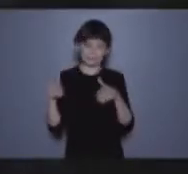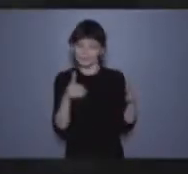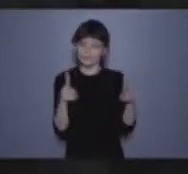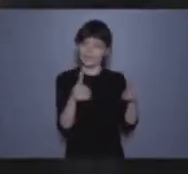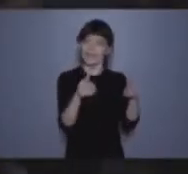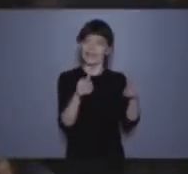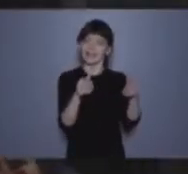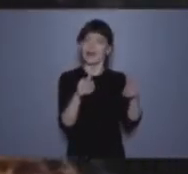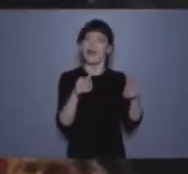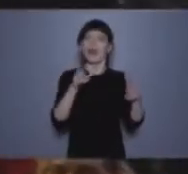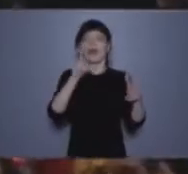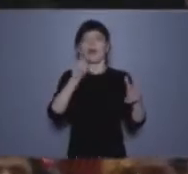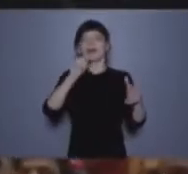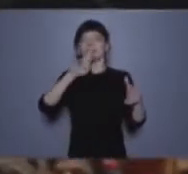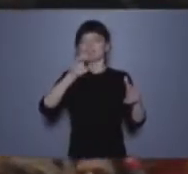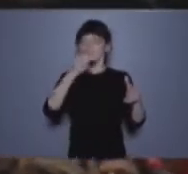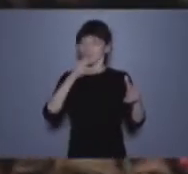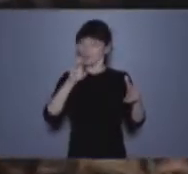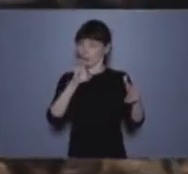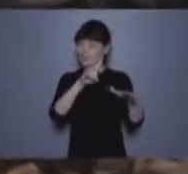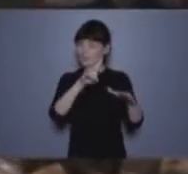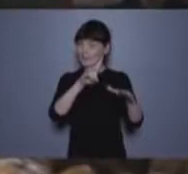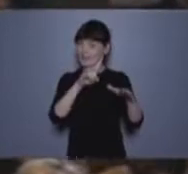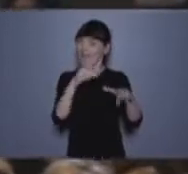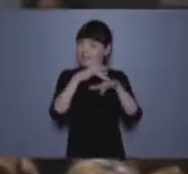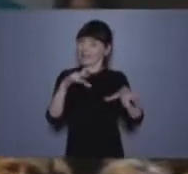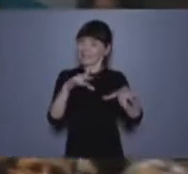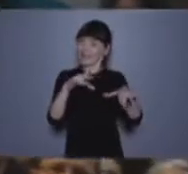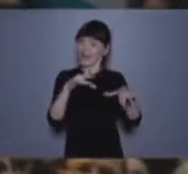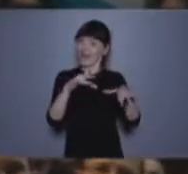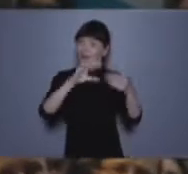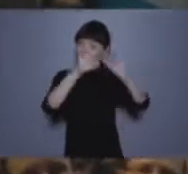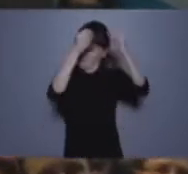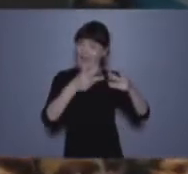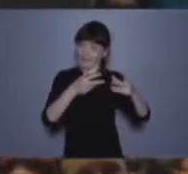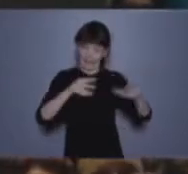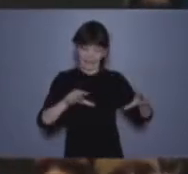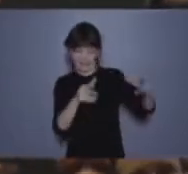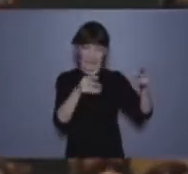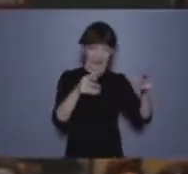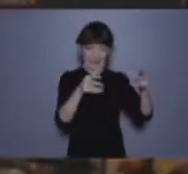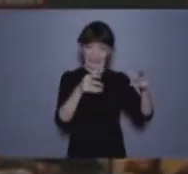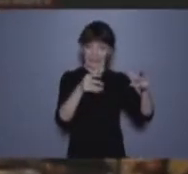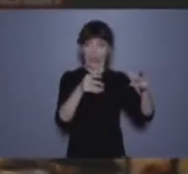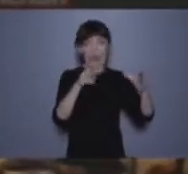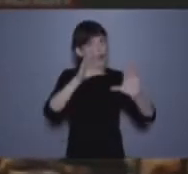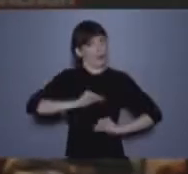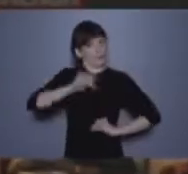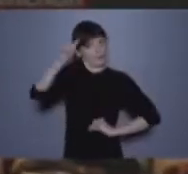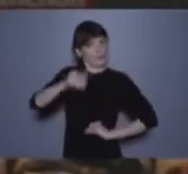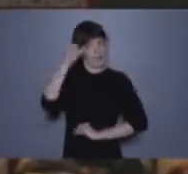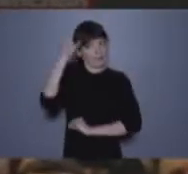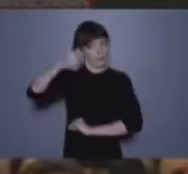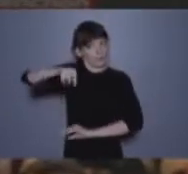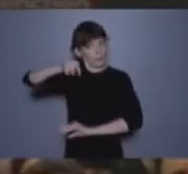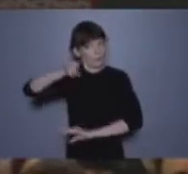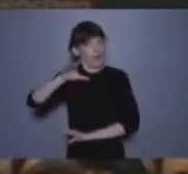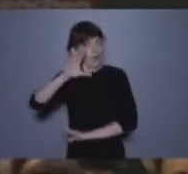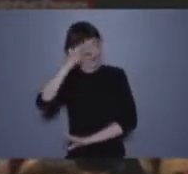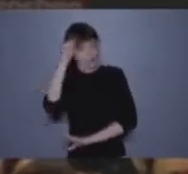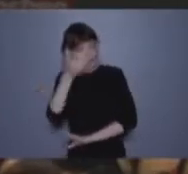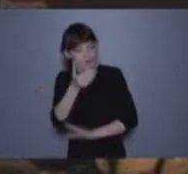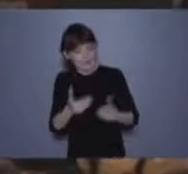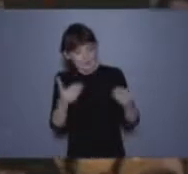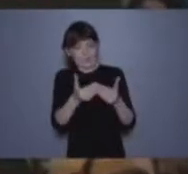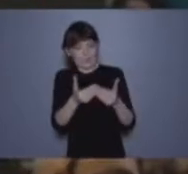en 1999, où nous avons été sauvés par un ingénieur qui a été assez intelligent pour comprendre ce qui allait se passer. Mais des risques comme cela, nous